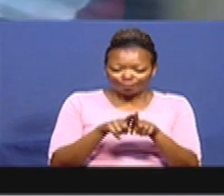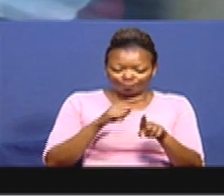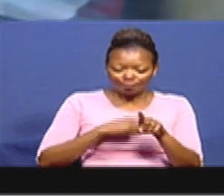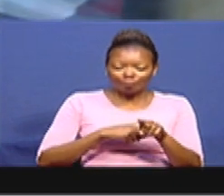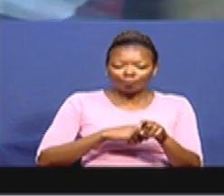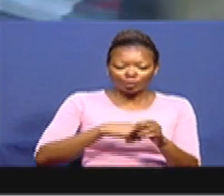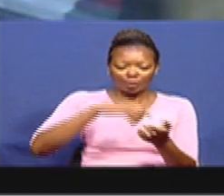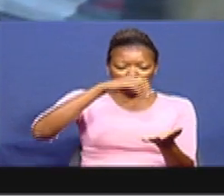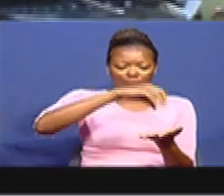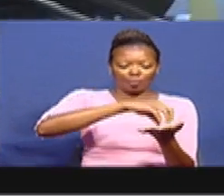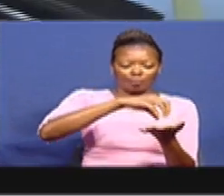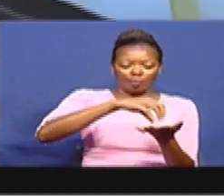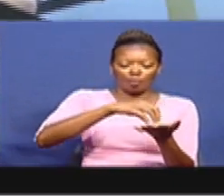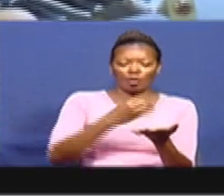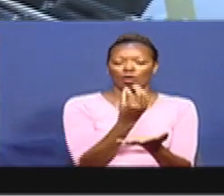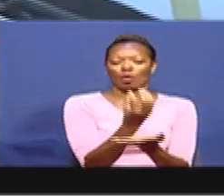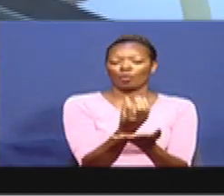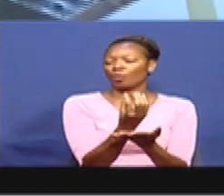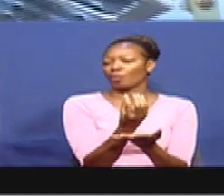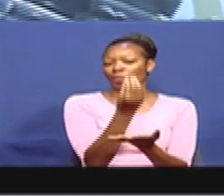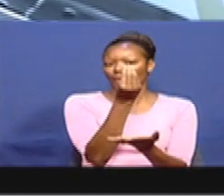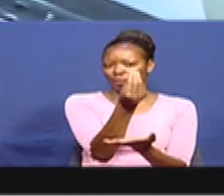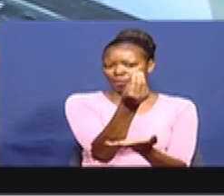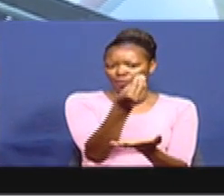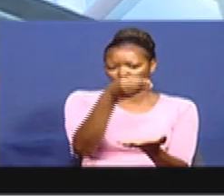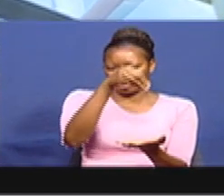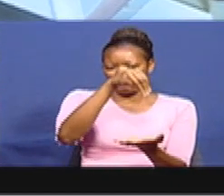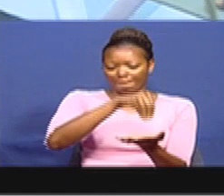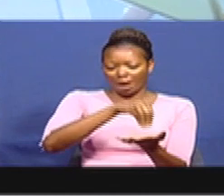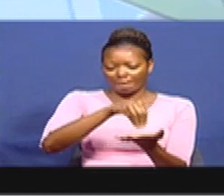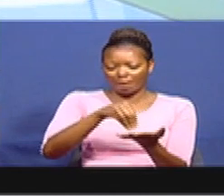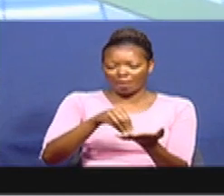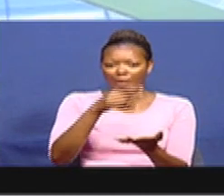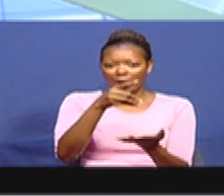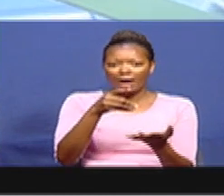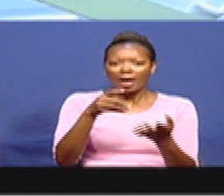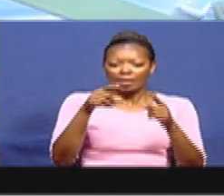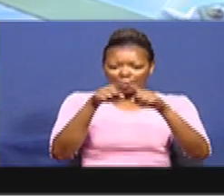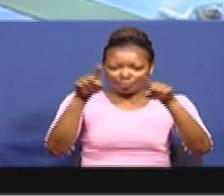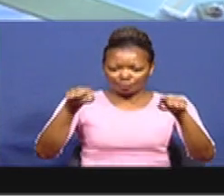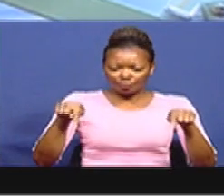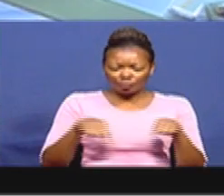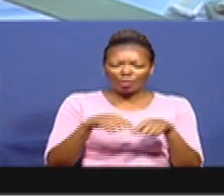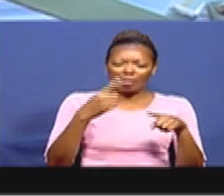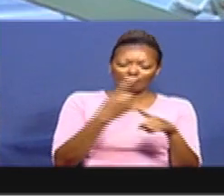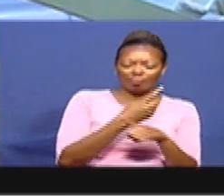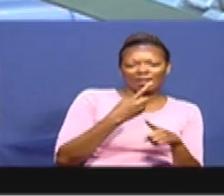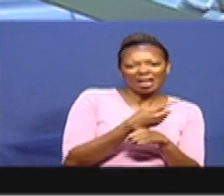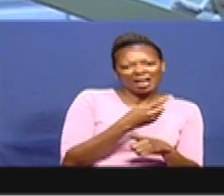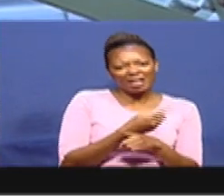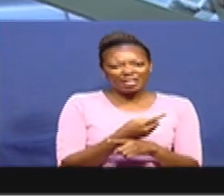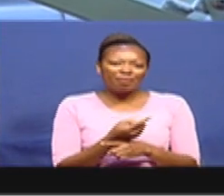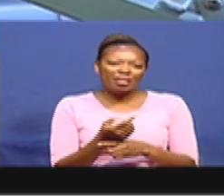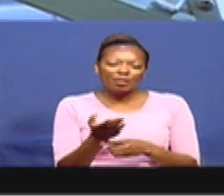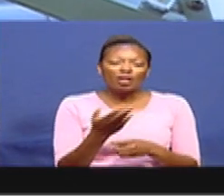ndio inaangalia chini. Hatchery huwa na ukubwa mbalimbali na bei tofauti, kila moja ikitegemea kiwango